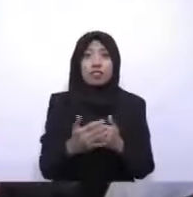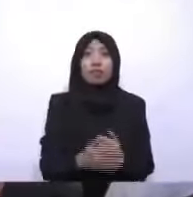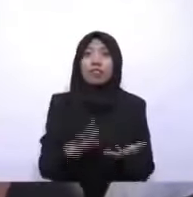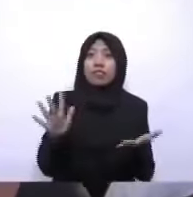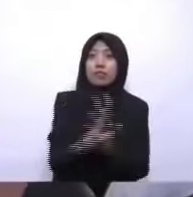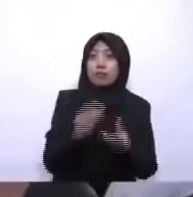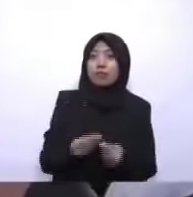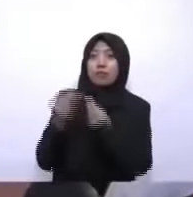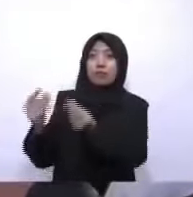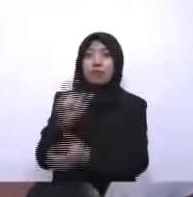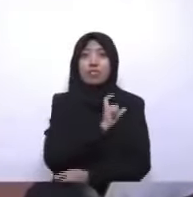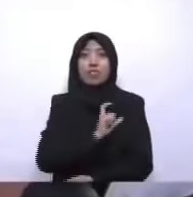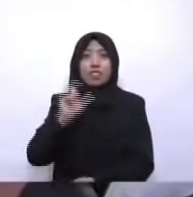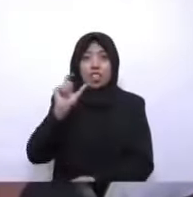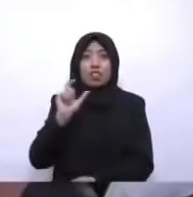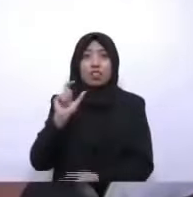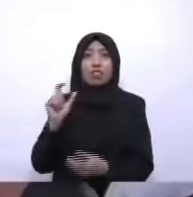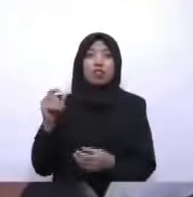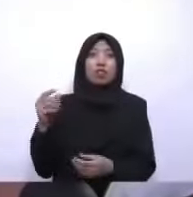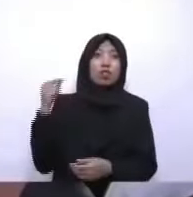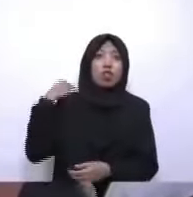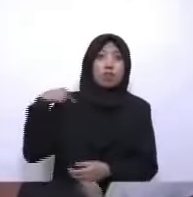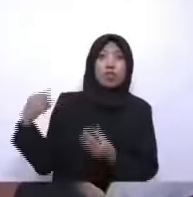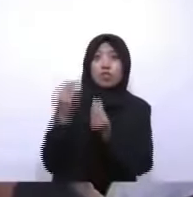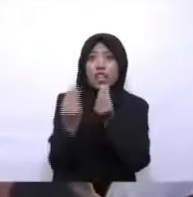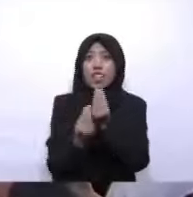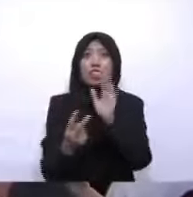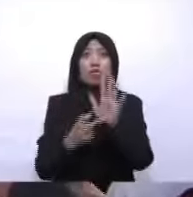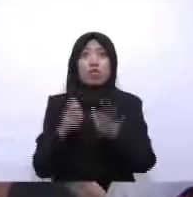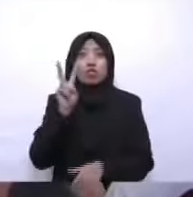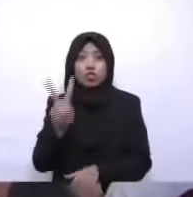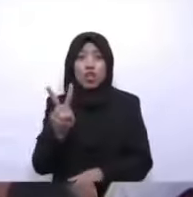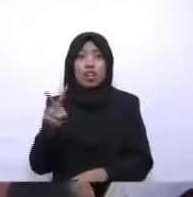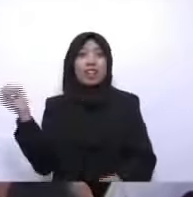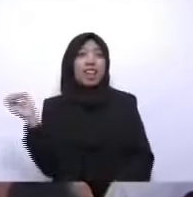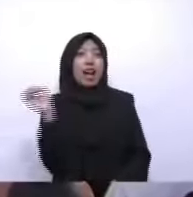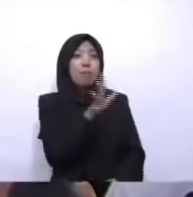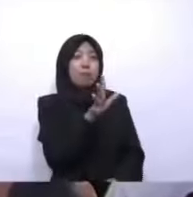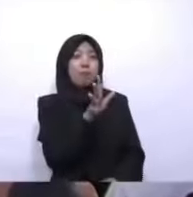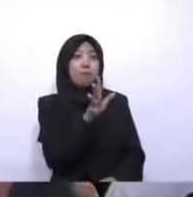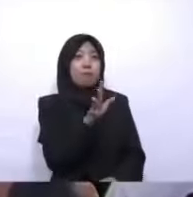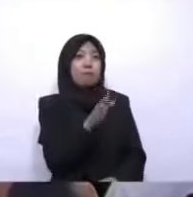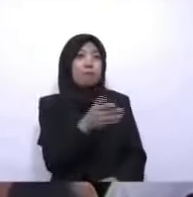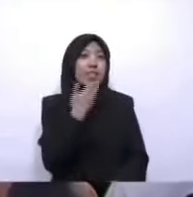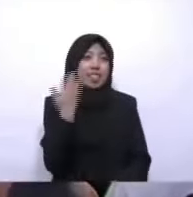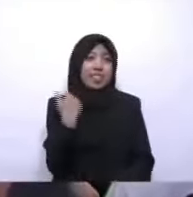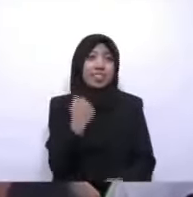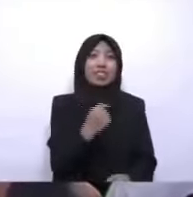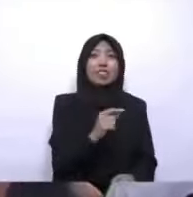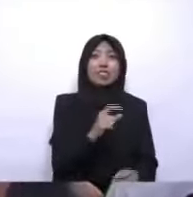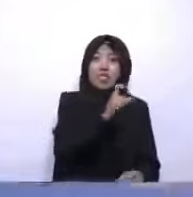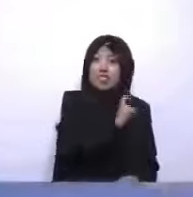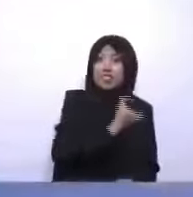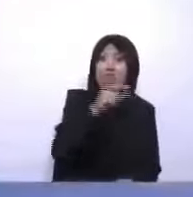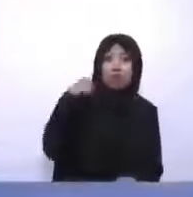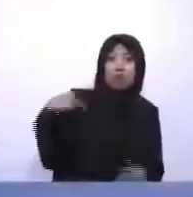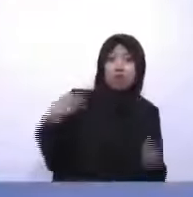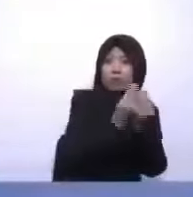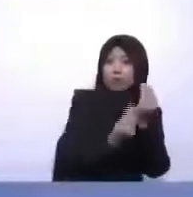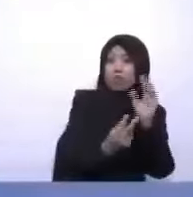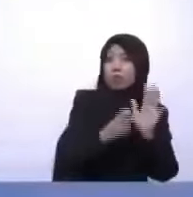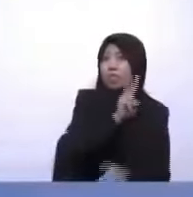berikan kesempatan untuk calon wakil gubernur nomor urut 2 menanggapi calon wakil gubernur nomor urut 1.